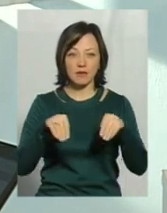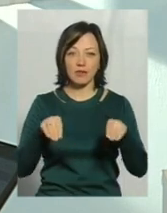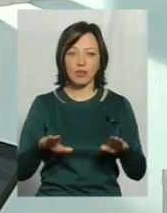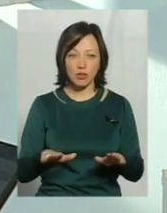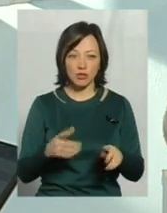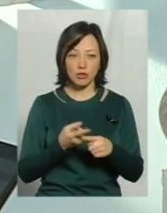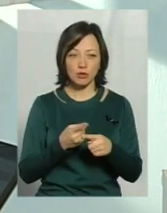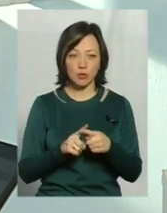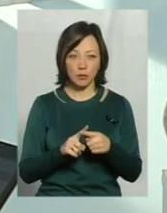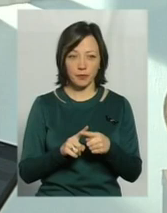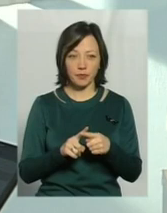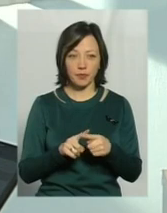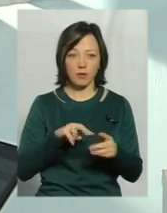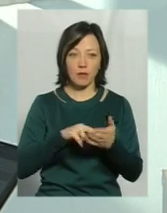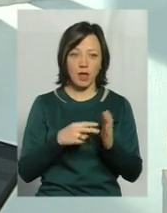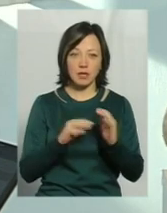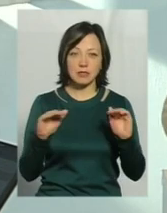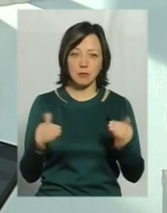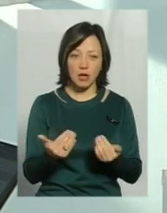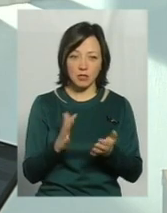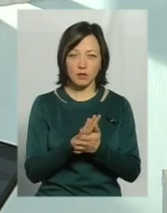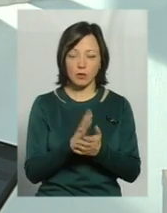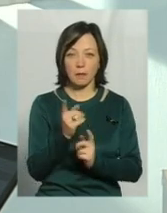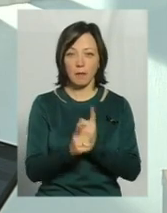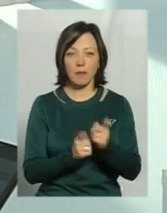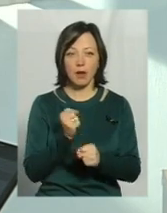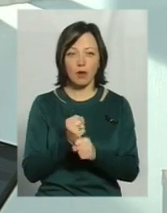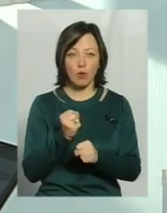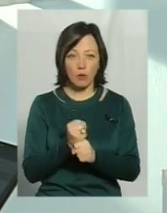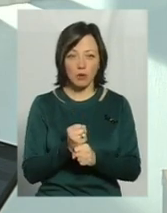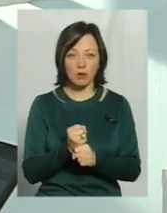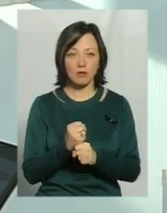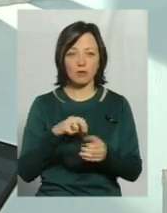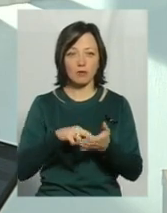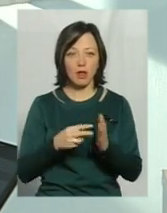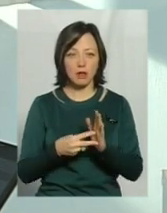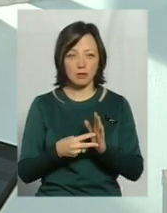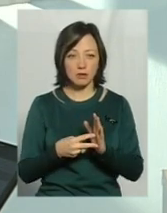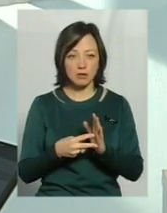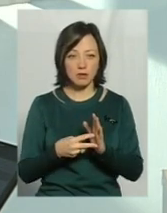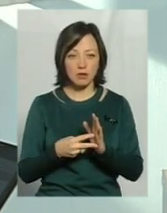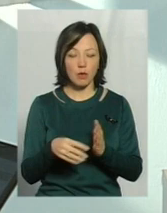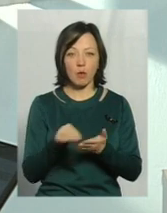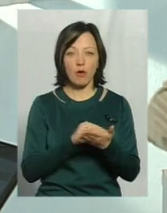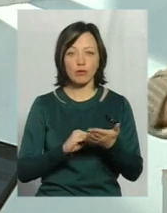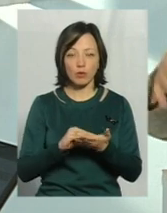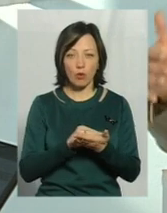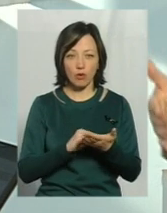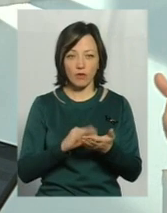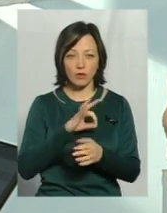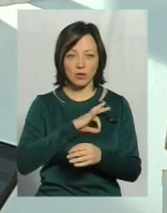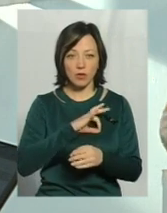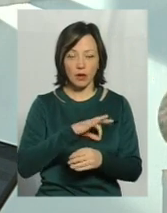вирішення от, в плані зменшення відходів, в плані переробки відходів, в плані значить, повторного використання,